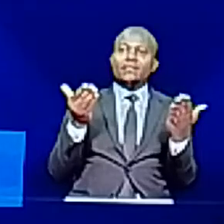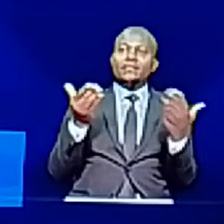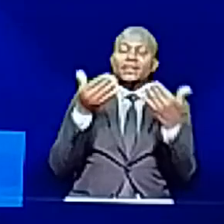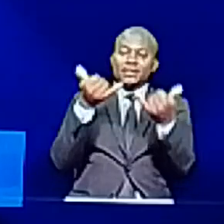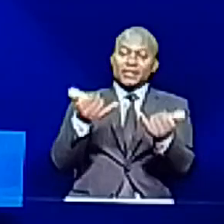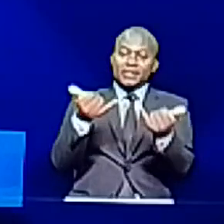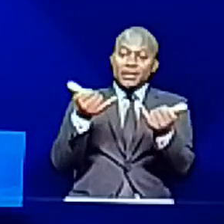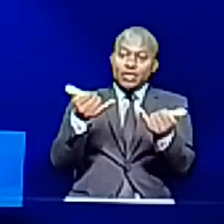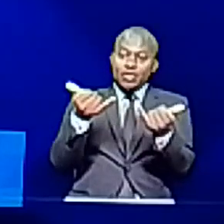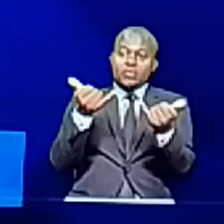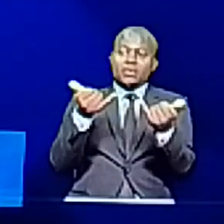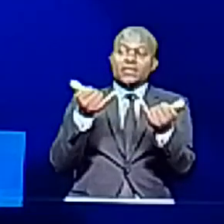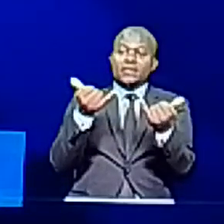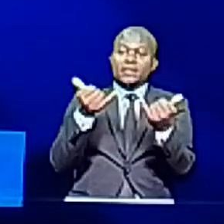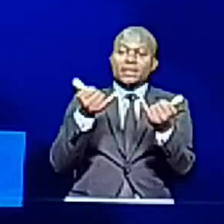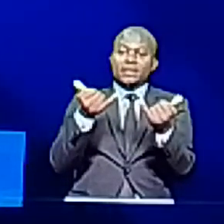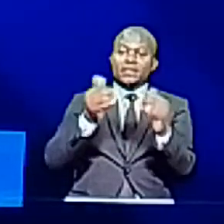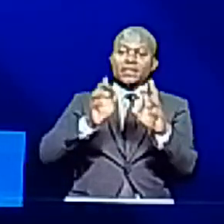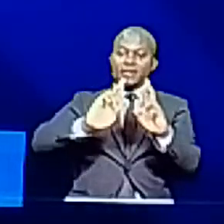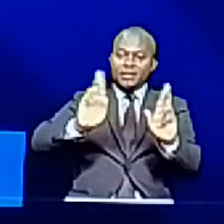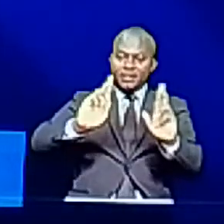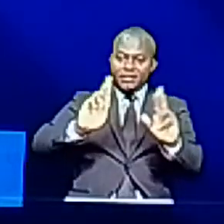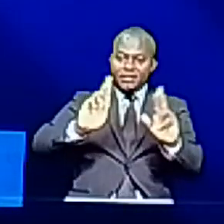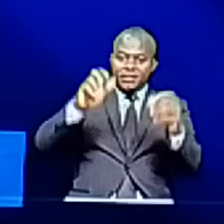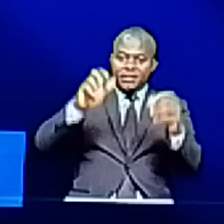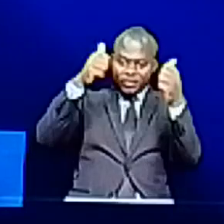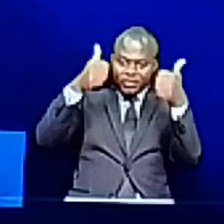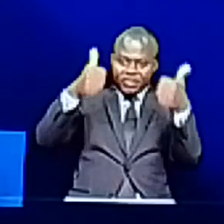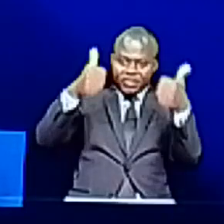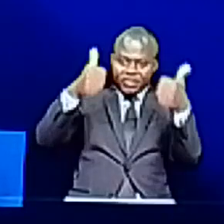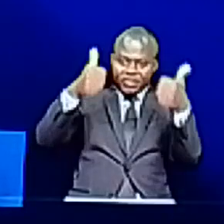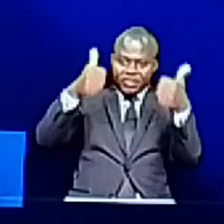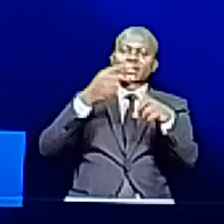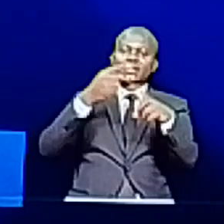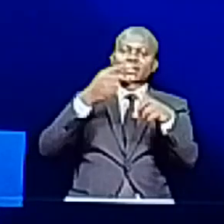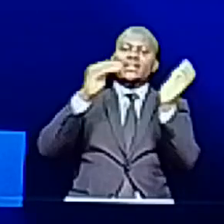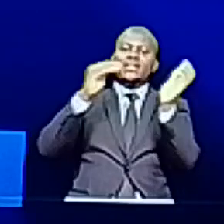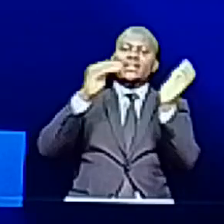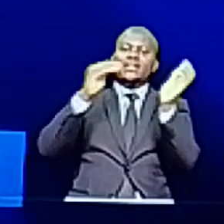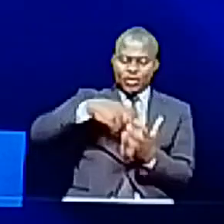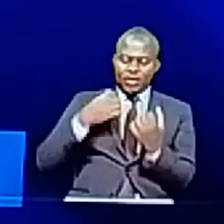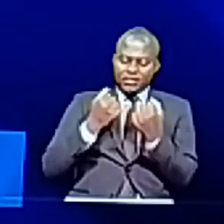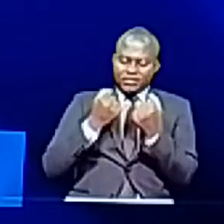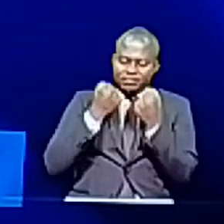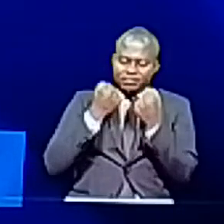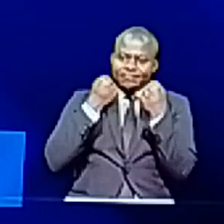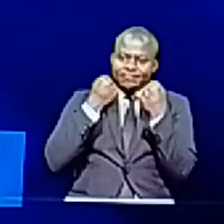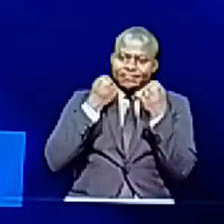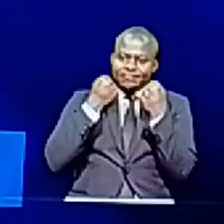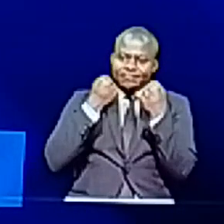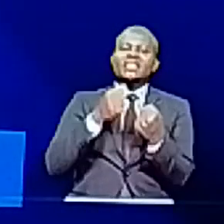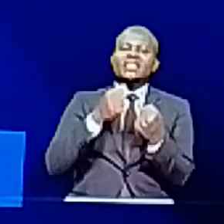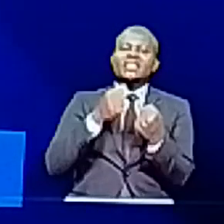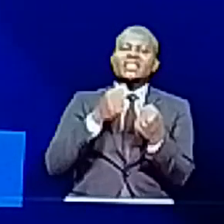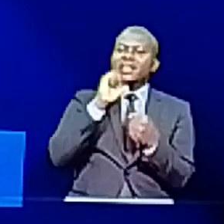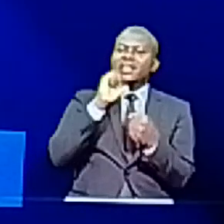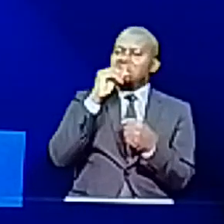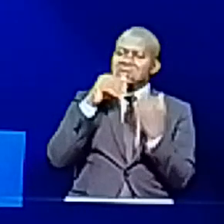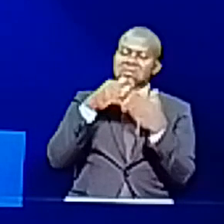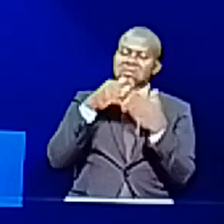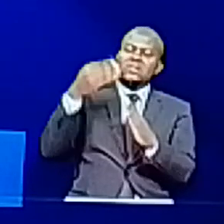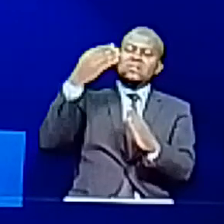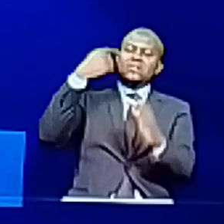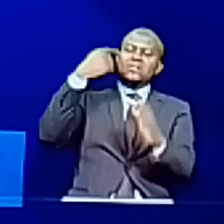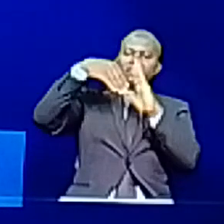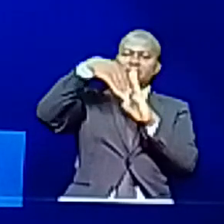ubungubu twiteguye neza kandi duhagaze bwuma nta muntu uzadusubiza inyuma mu